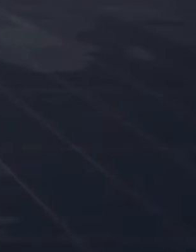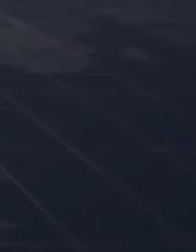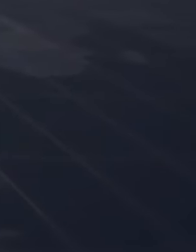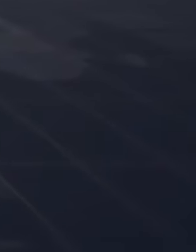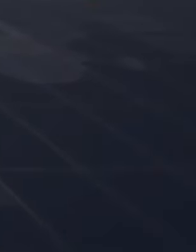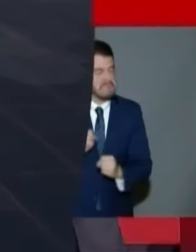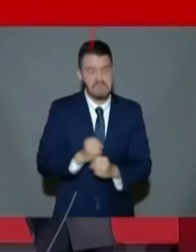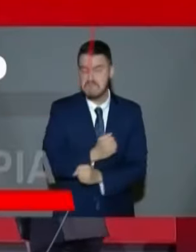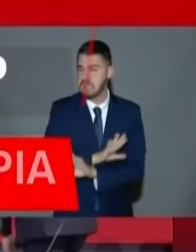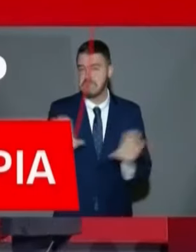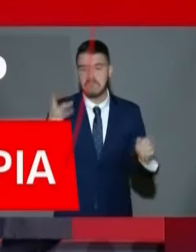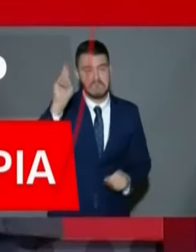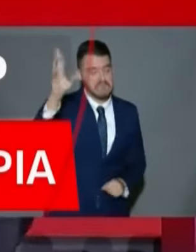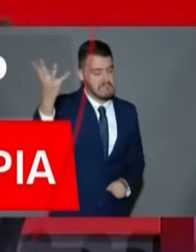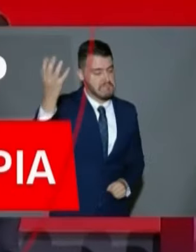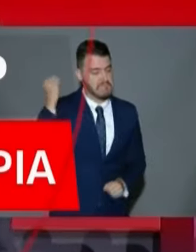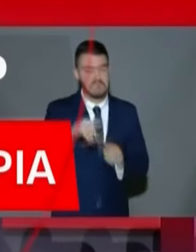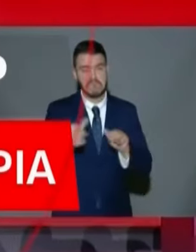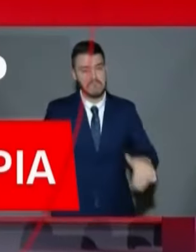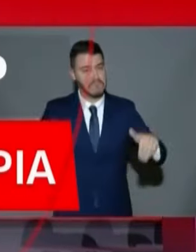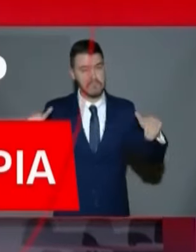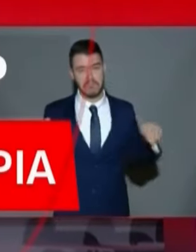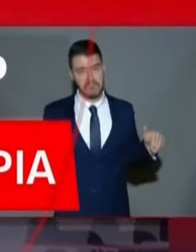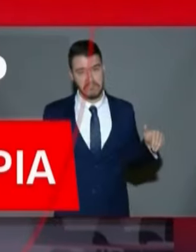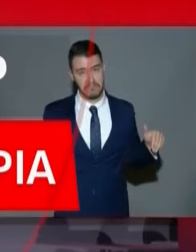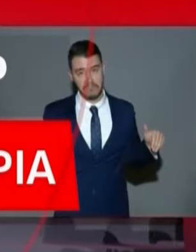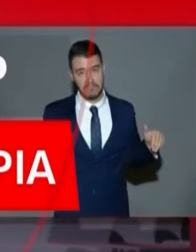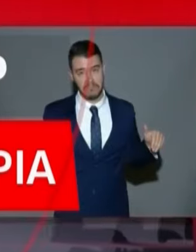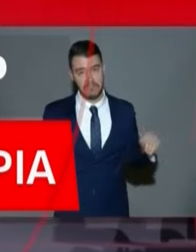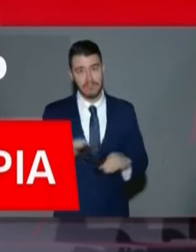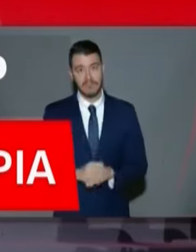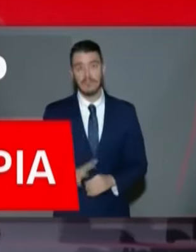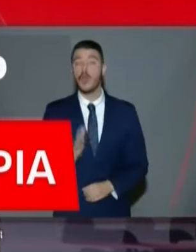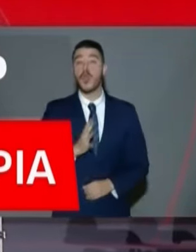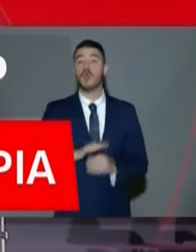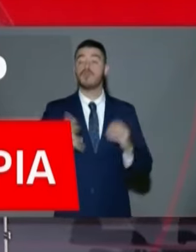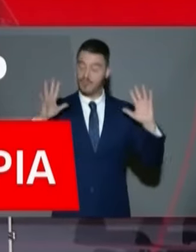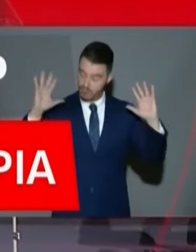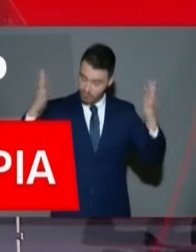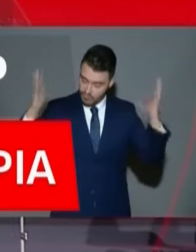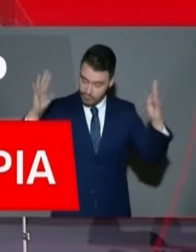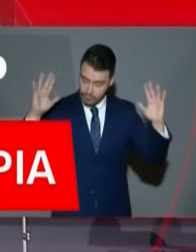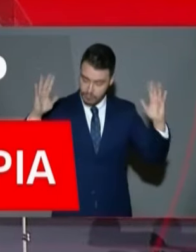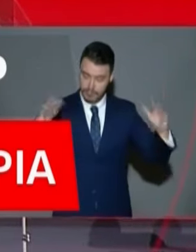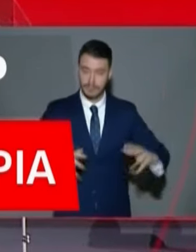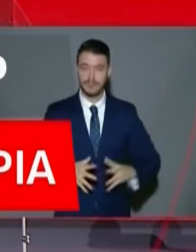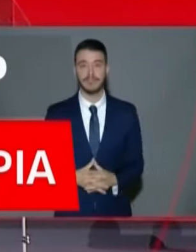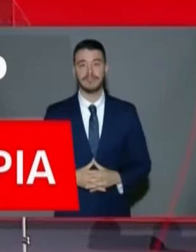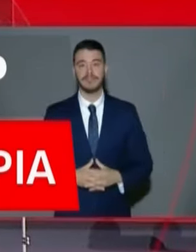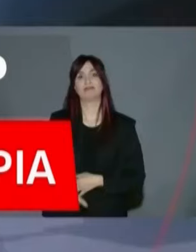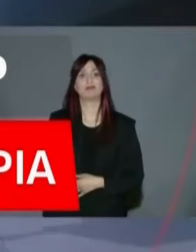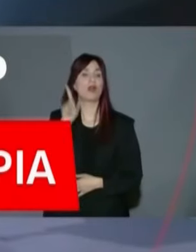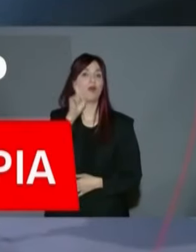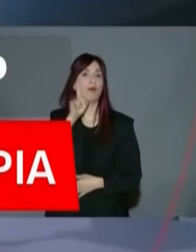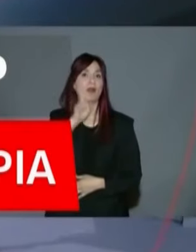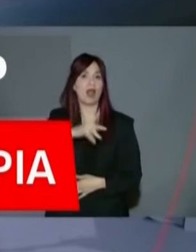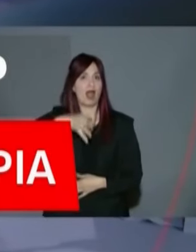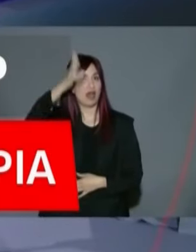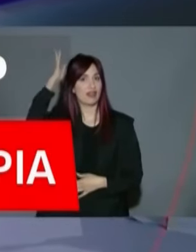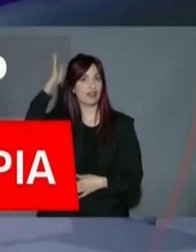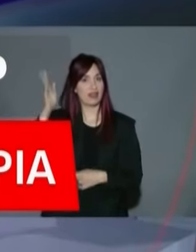Πώς διαβάζουν το μήνυμα του συνεδρίου οι πρωταγωνιστές της αντιπαράθεσης. Τι λέει για το αποτέλεσμα της ψηφοφορίας, το περιβάλλον του Προέδρου του ΣΥΡΙΖΑ. Τι απαντά η